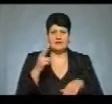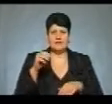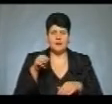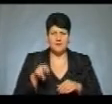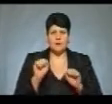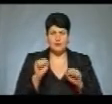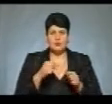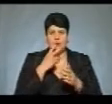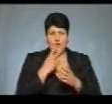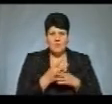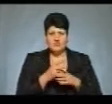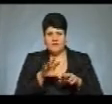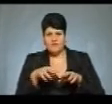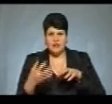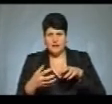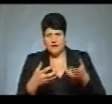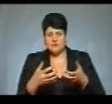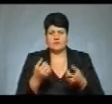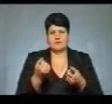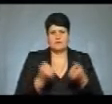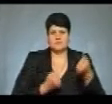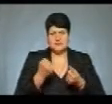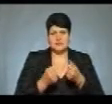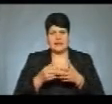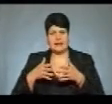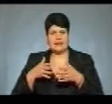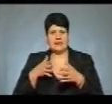побачити, уламки від автомобіля, який наїхав на чоловіка.